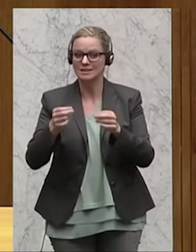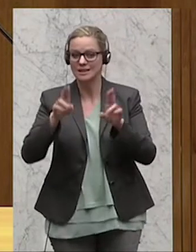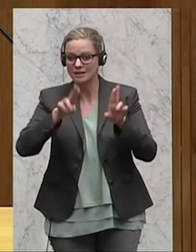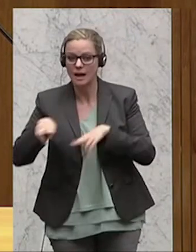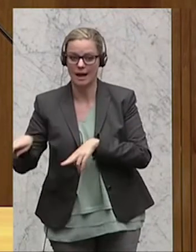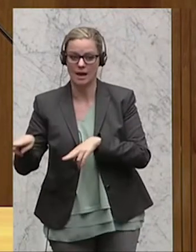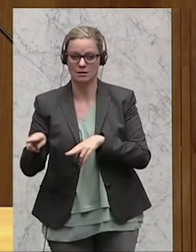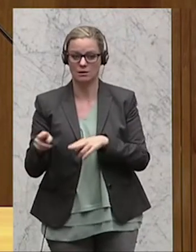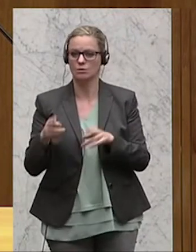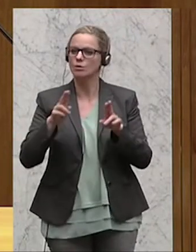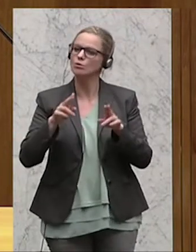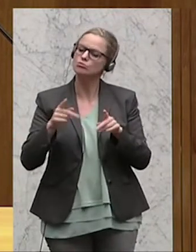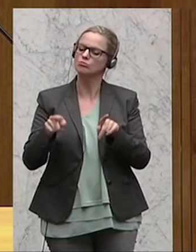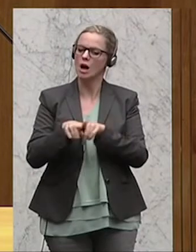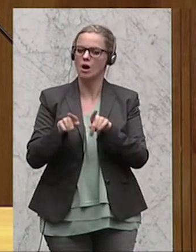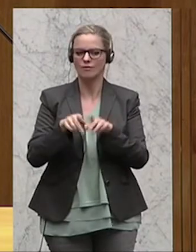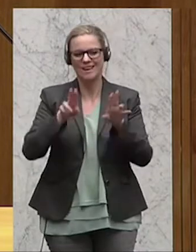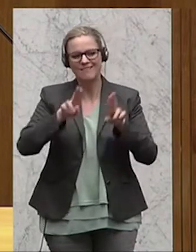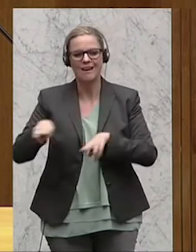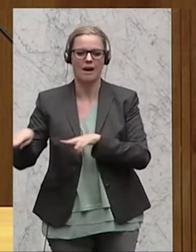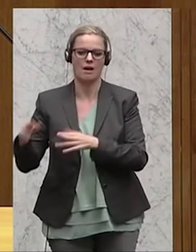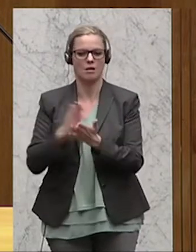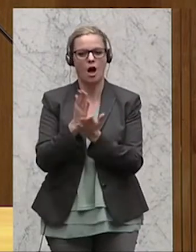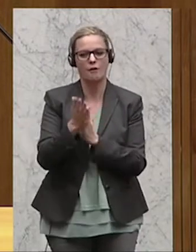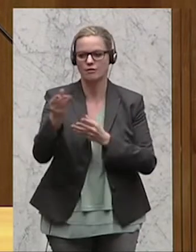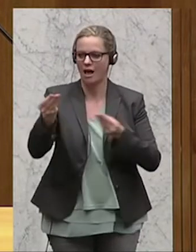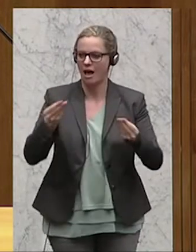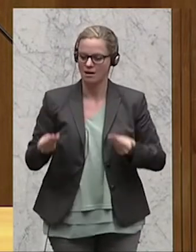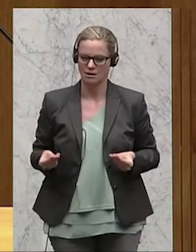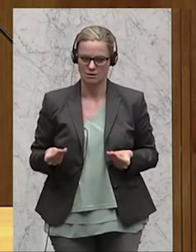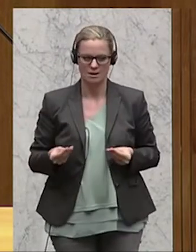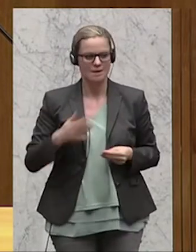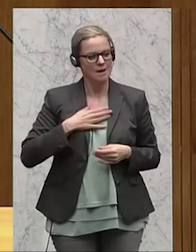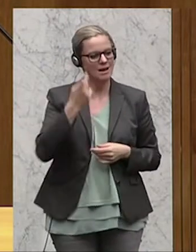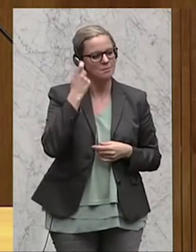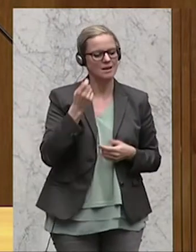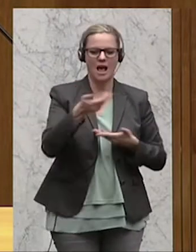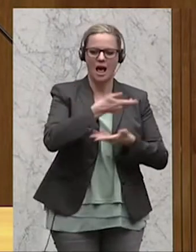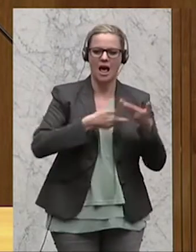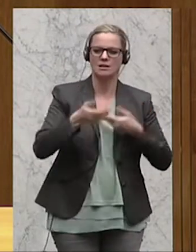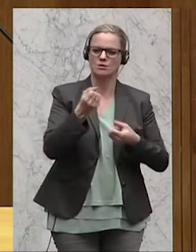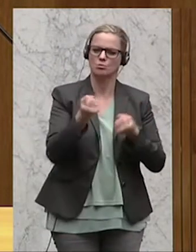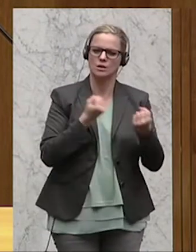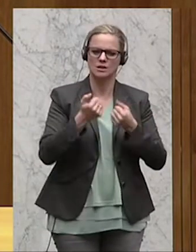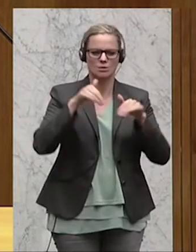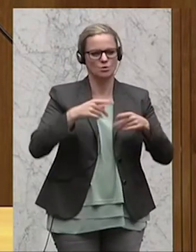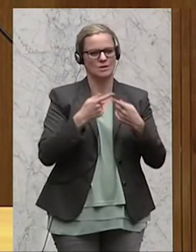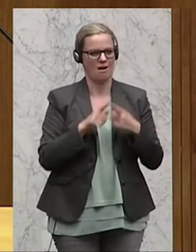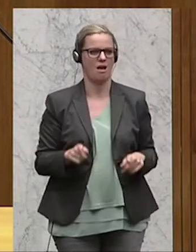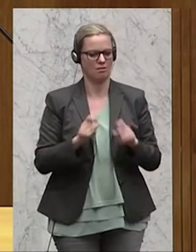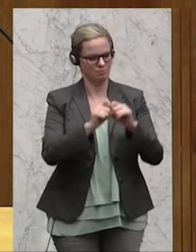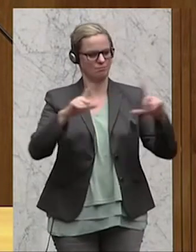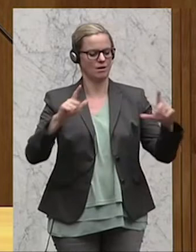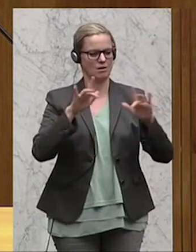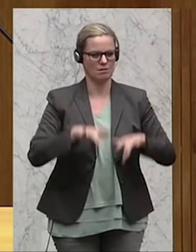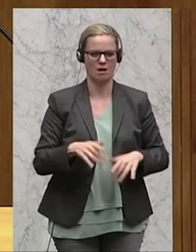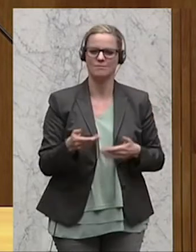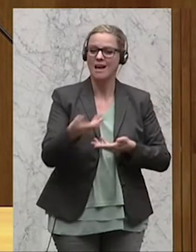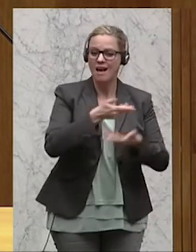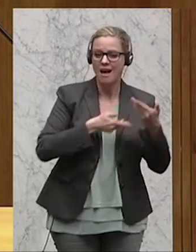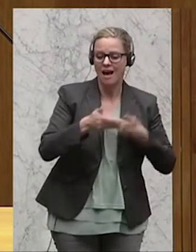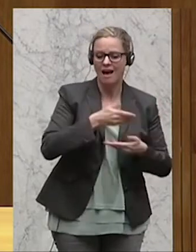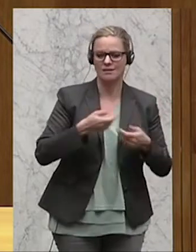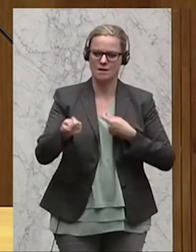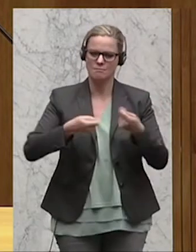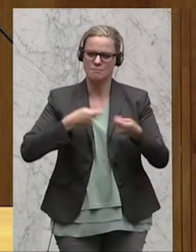Gerechtigkeit und gerechter Verteilungspolitik. Ich denke mir und meiner Meinung nach muss Handelspolitik anders aussehen. Der Handel und der Markt